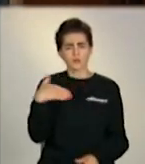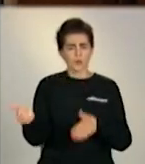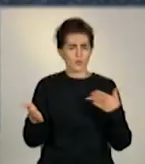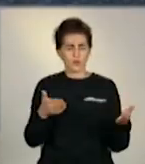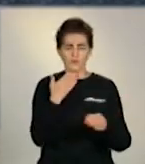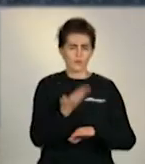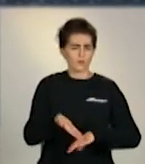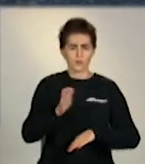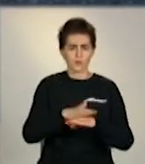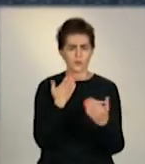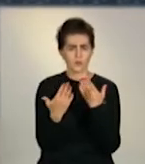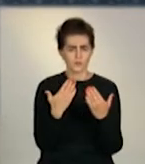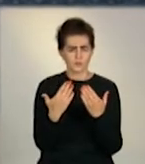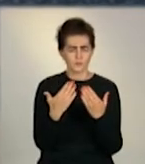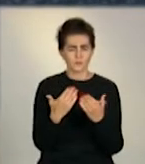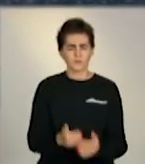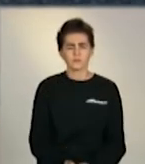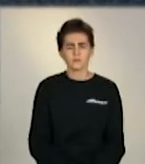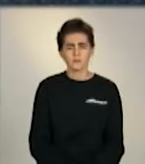напружена.